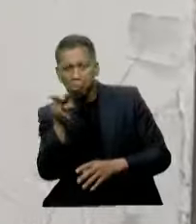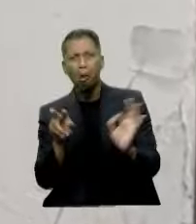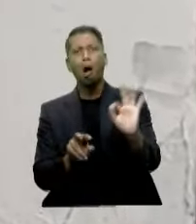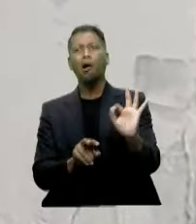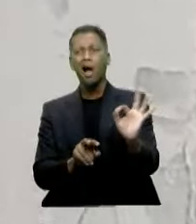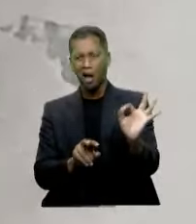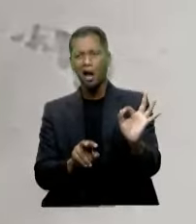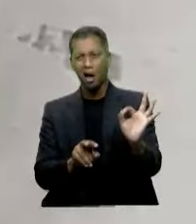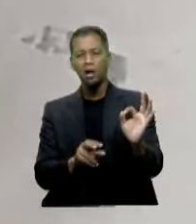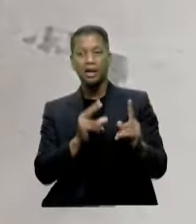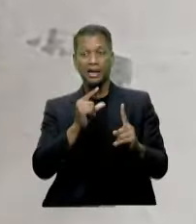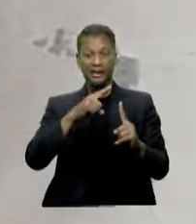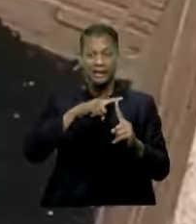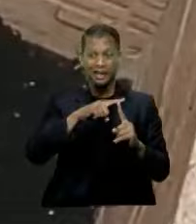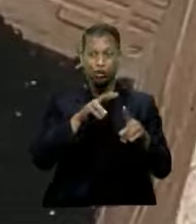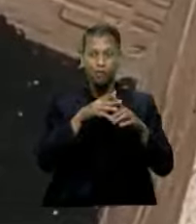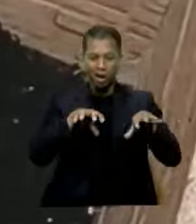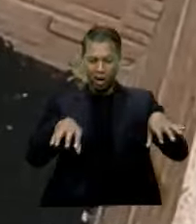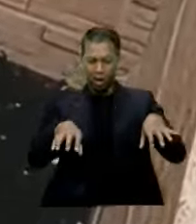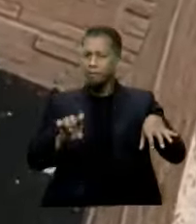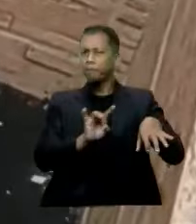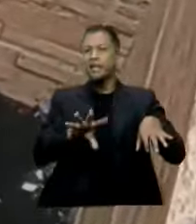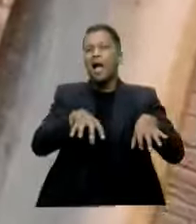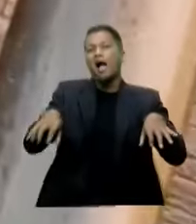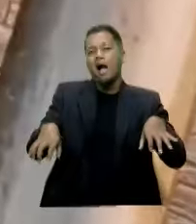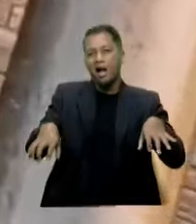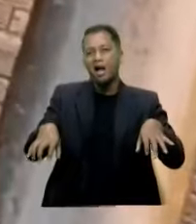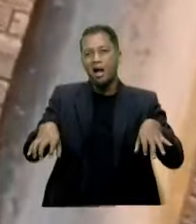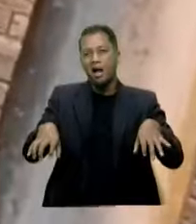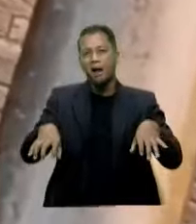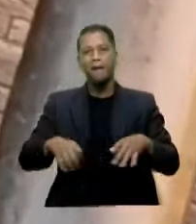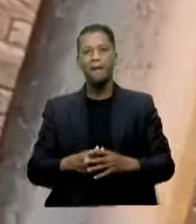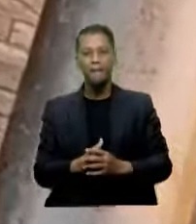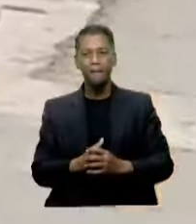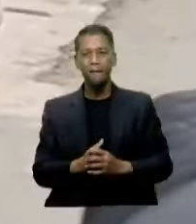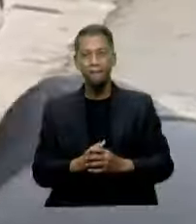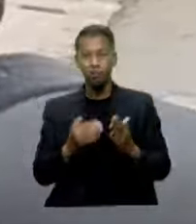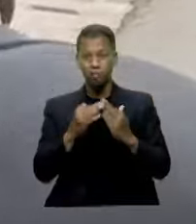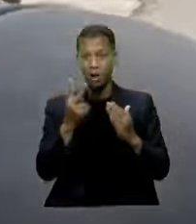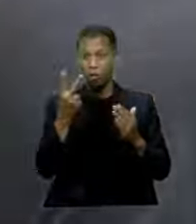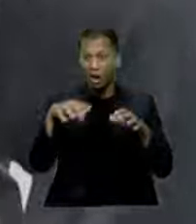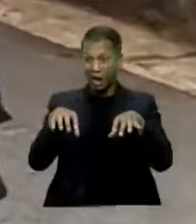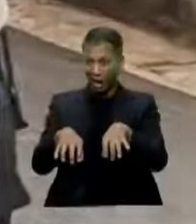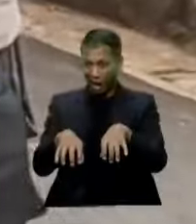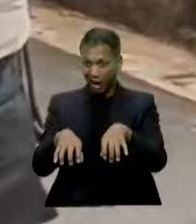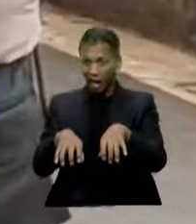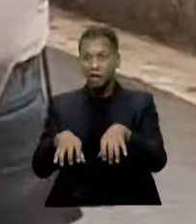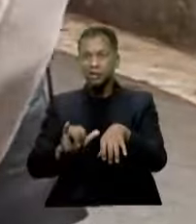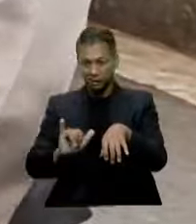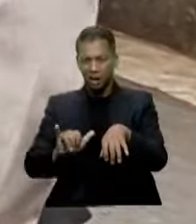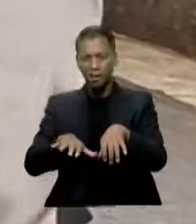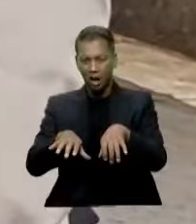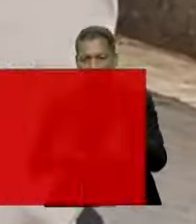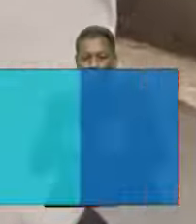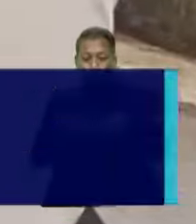berbeda, hanya berjarak sekitar 20 meter dari korban pertama. Rumah kedua diteror dengan cara membakar bangku di teras hingga menyambar ke meteran